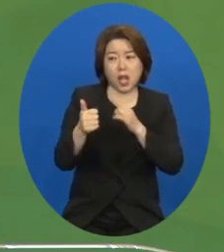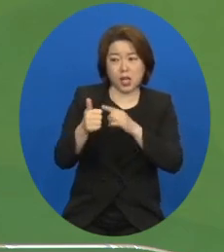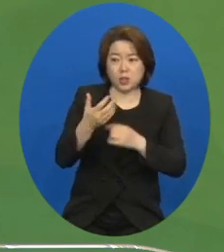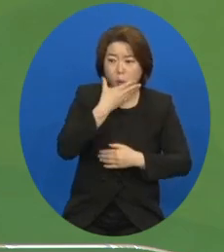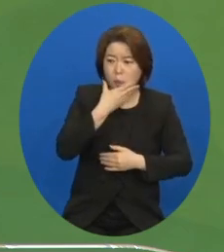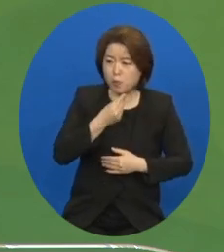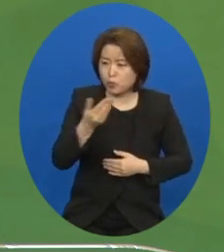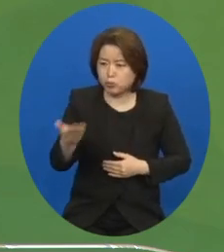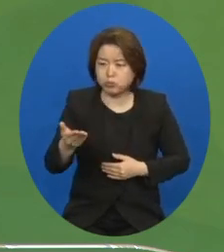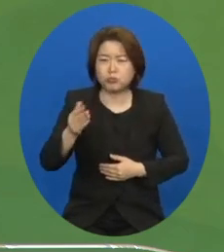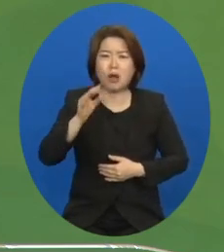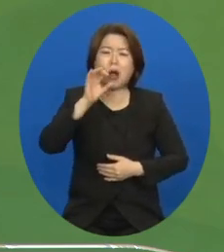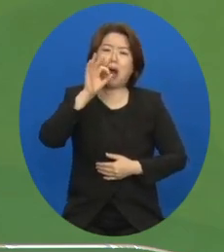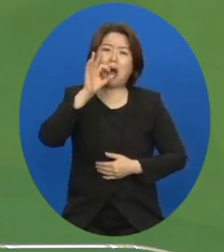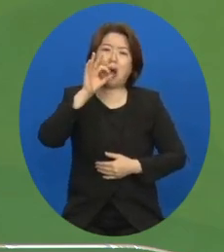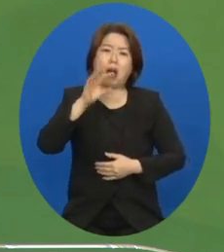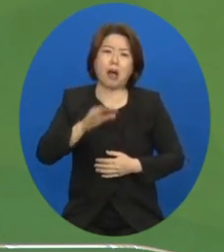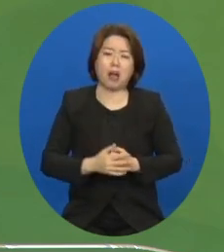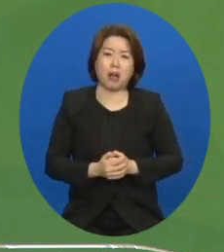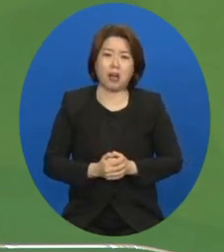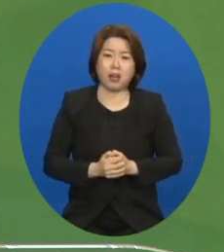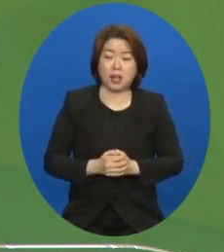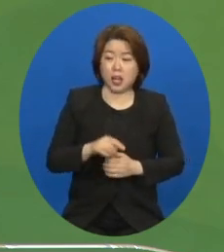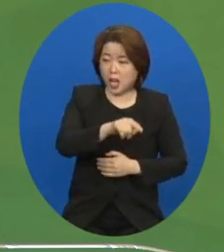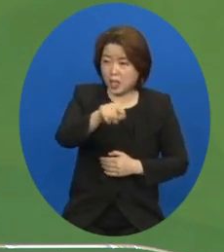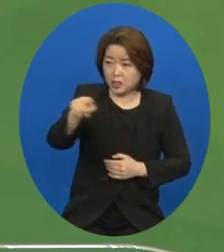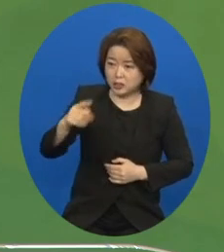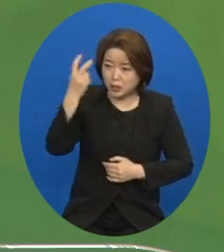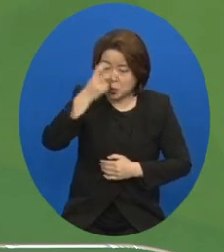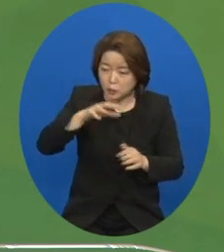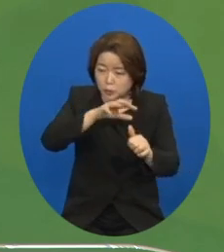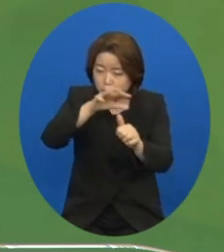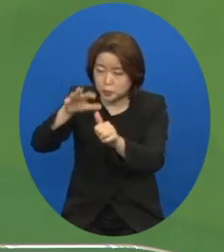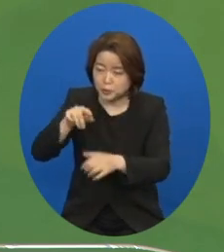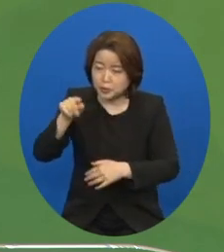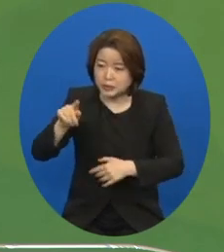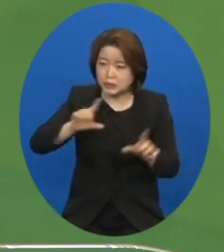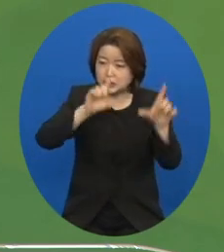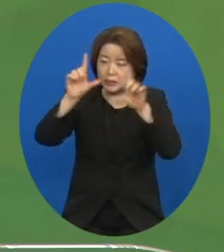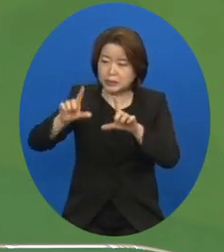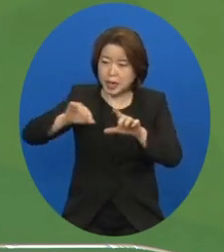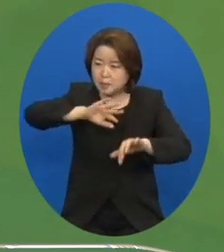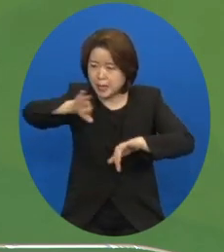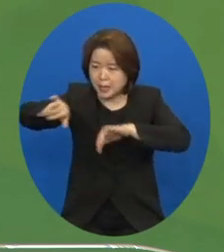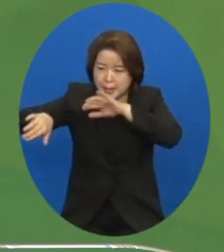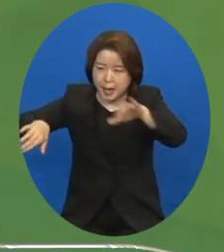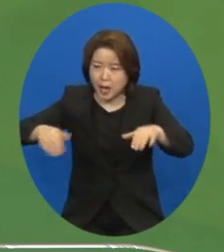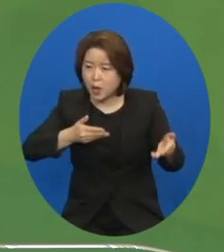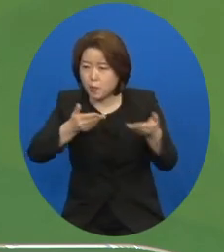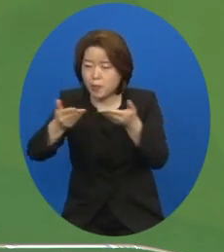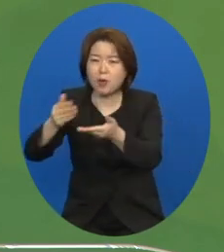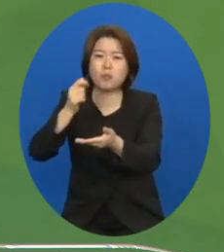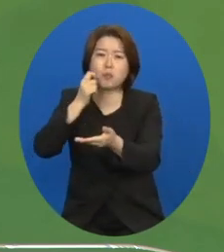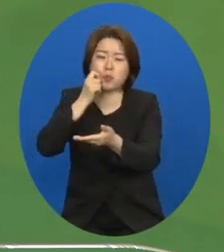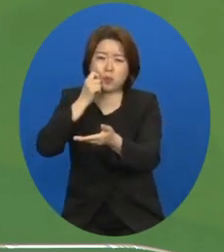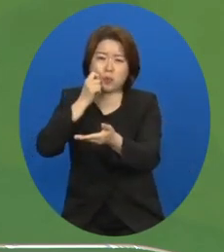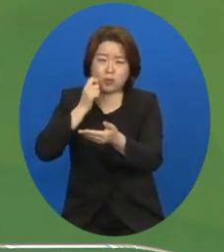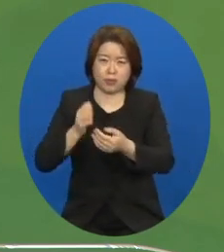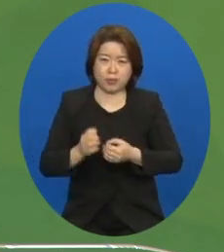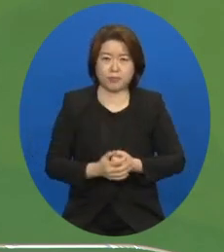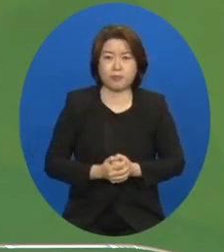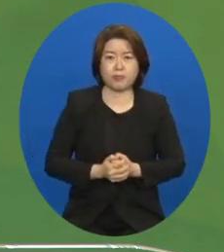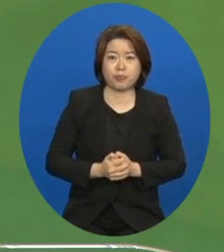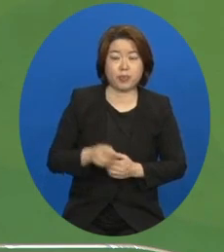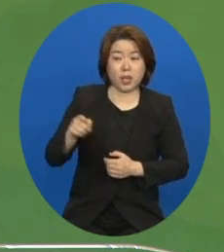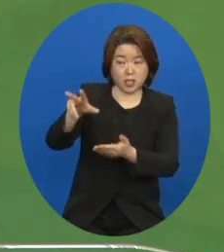복을 주실 수가 없는 겁니다. 그들을 지켜주시고 그의 삶에 간섭하실 수가 없는 겁니다.